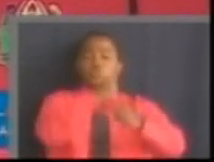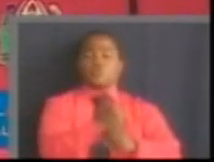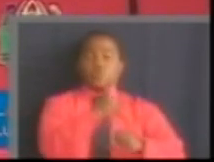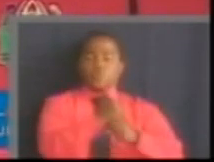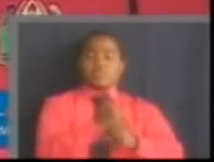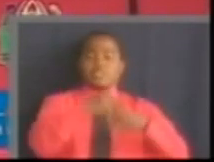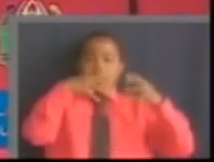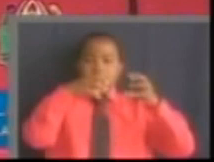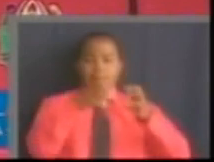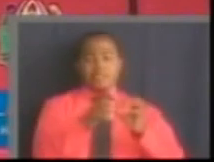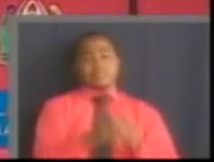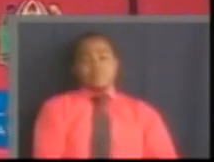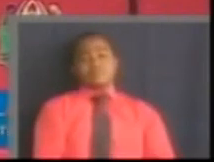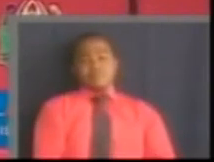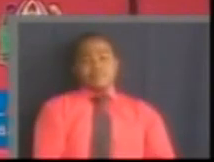mwenyekiti,